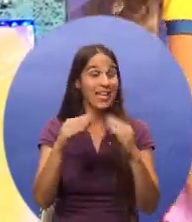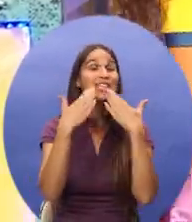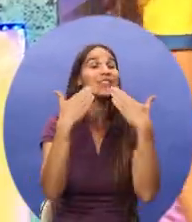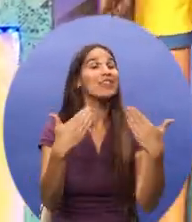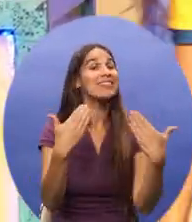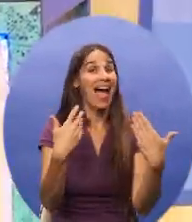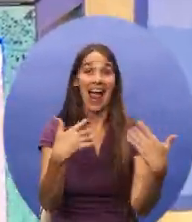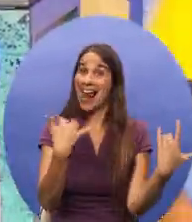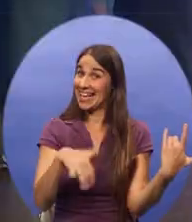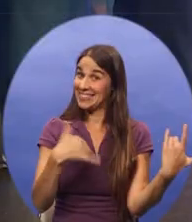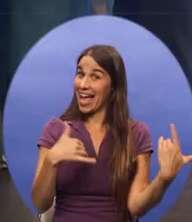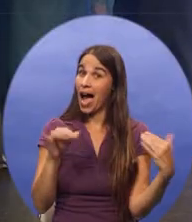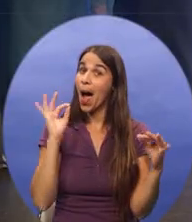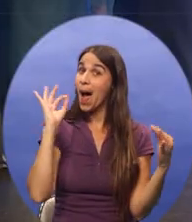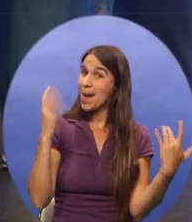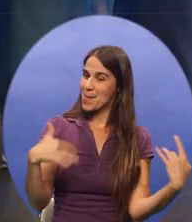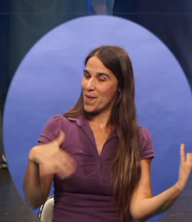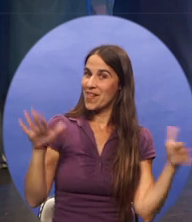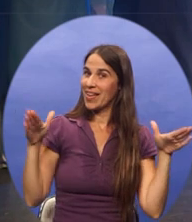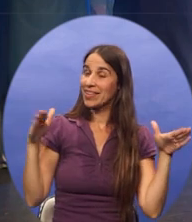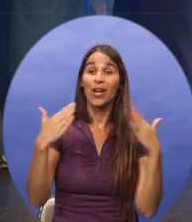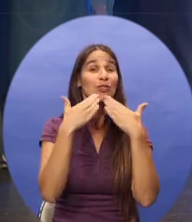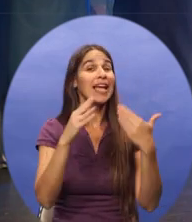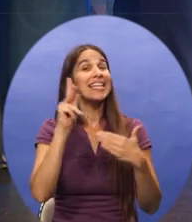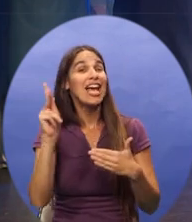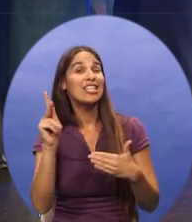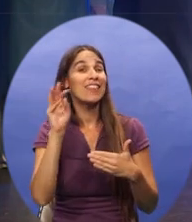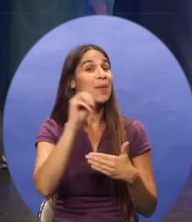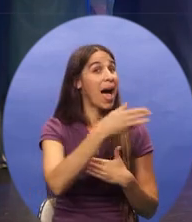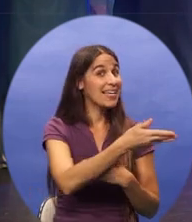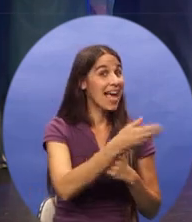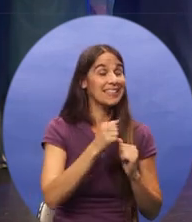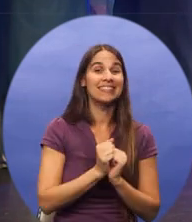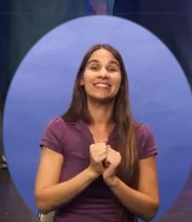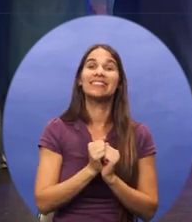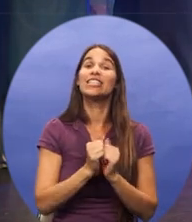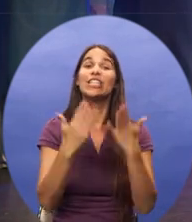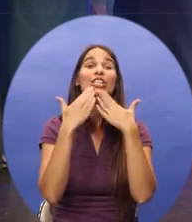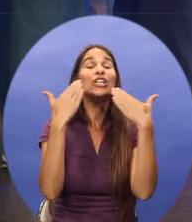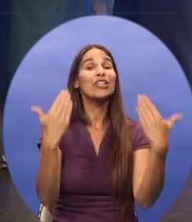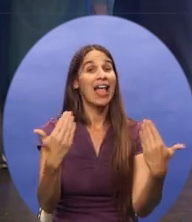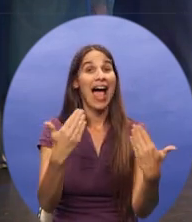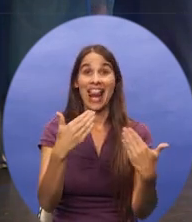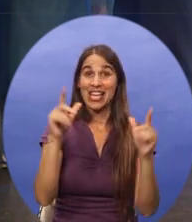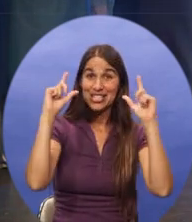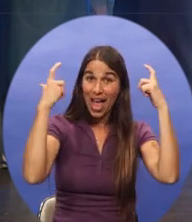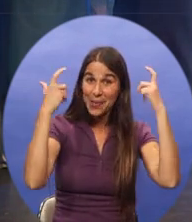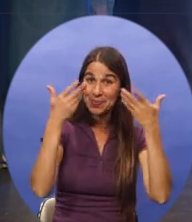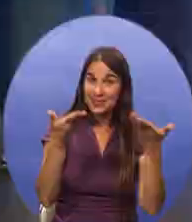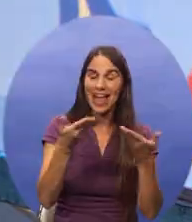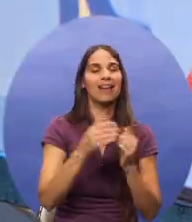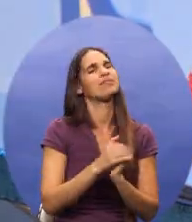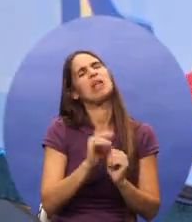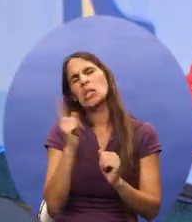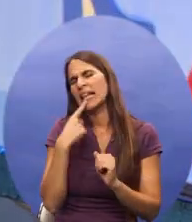של דרורמי. תודה לגיטרה המעופפת. תודה לקשת ומעיין. תודה